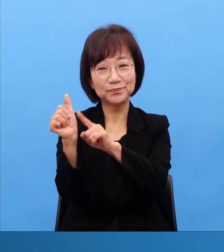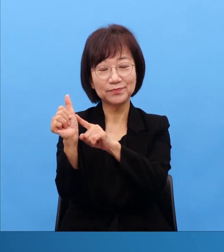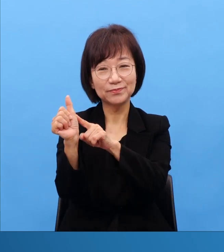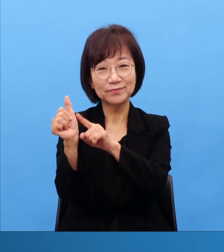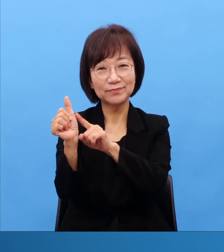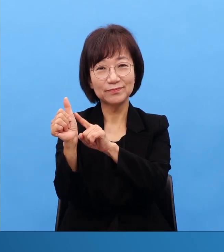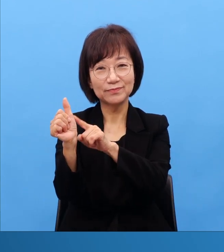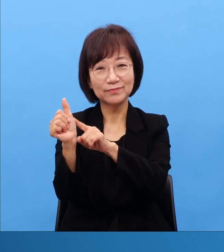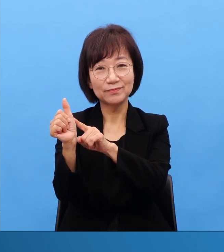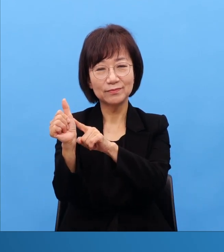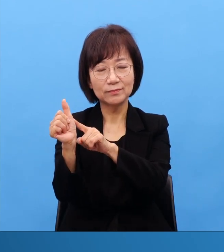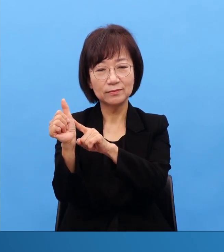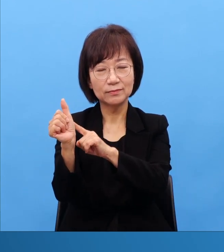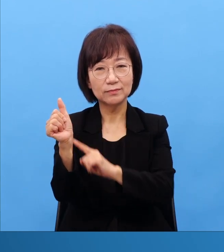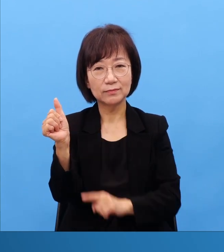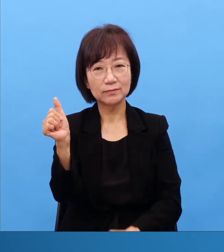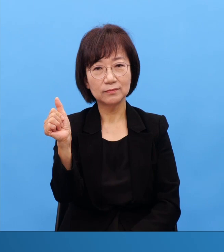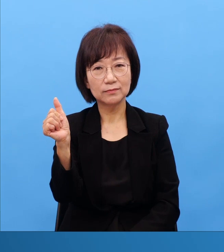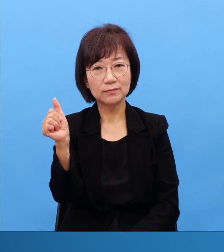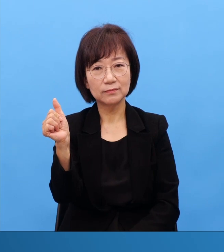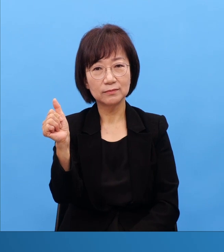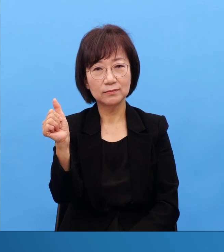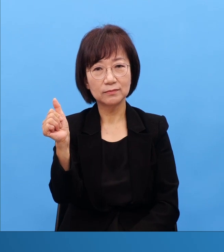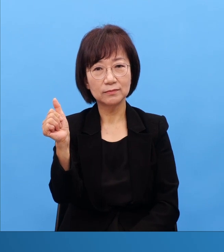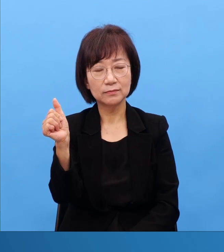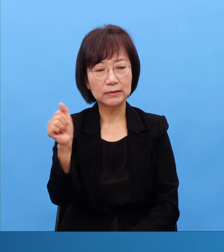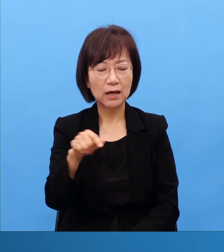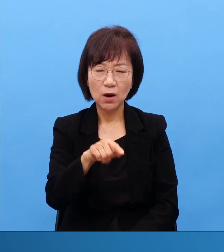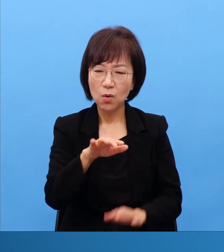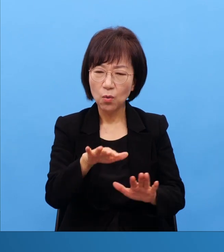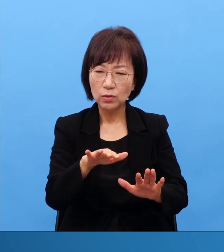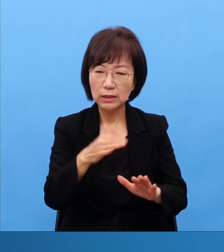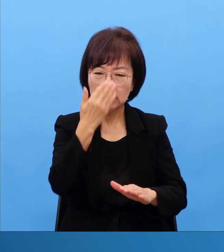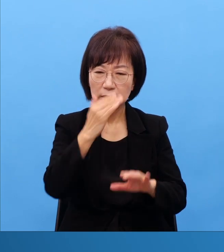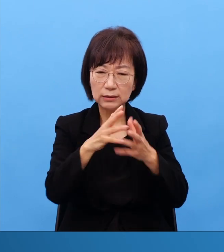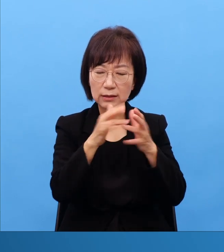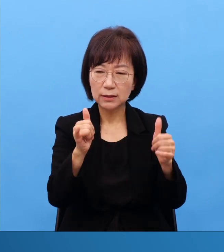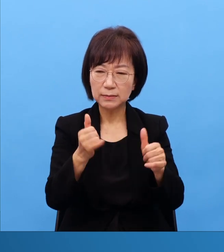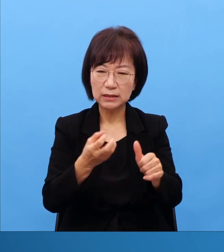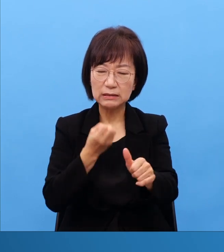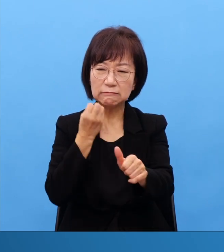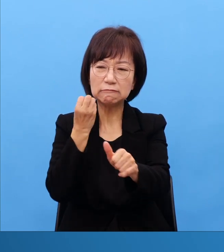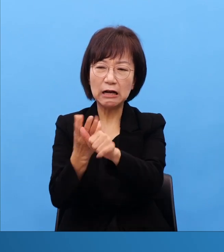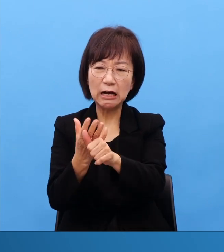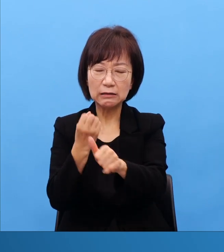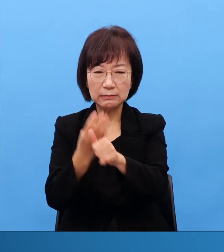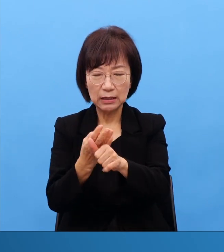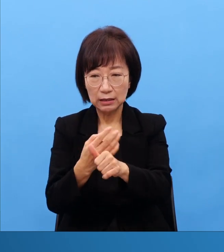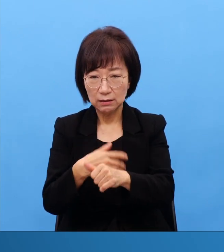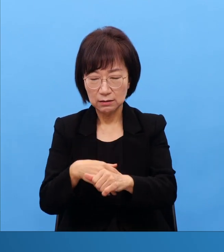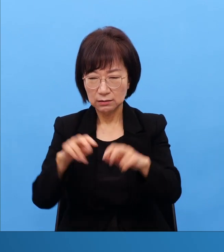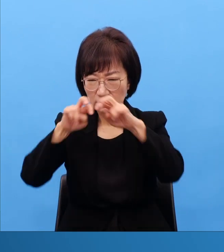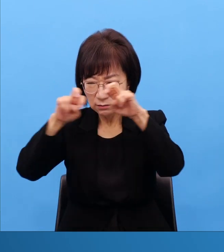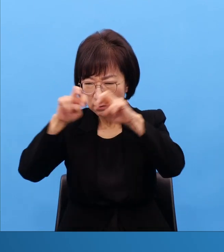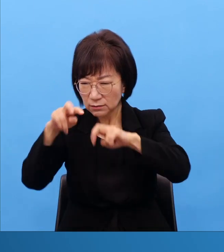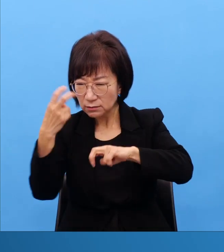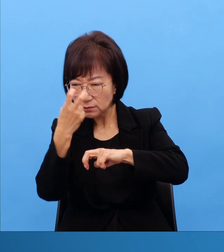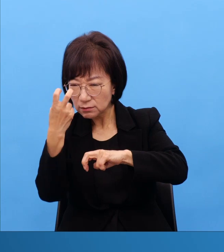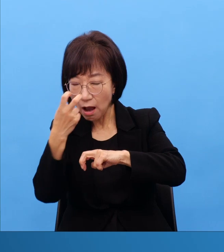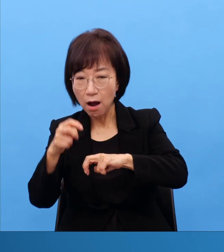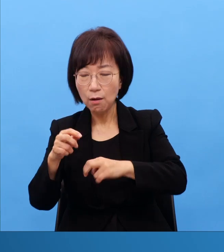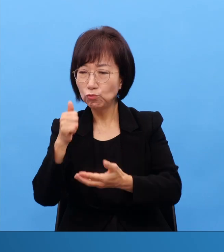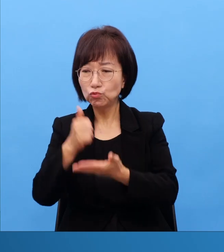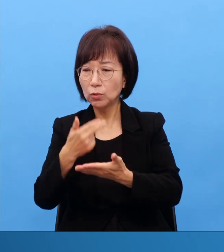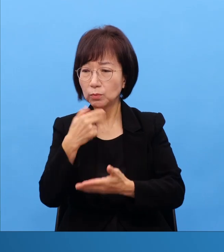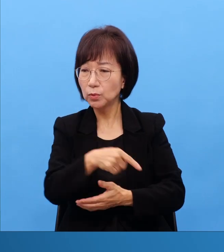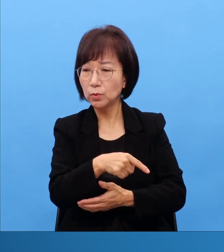이 고소가 허위 고소이고 무죄라는 것을 알고 있었어요. Pilate knew that Jesus